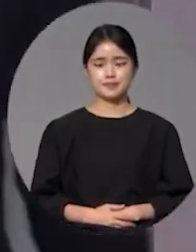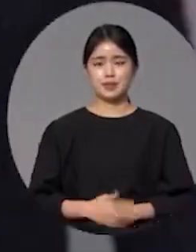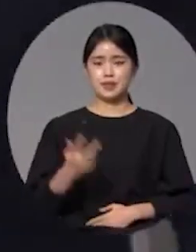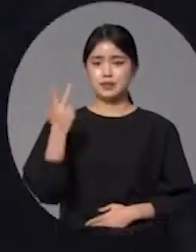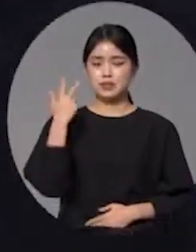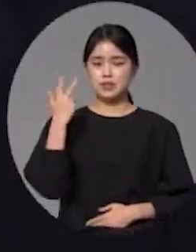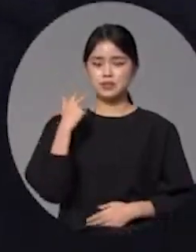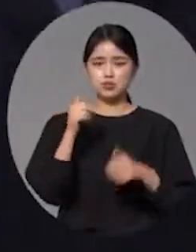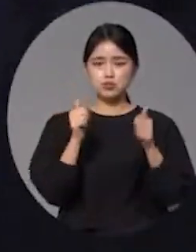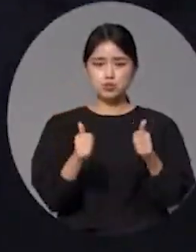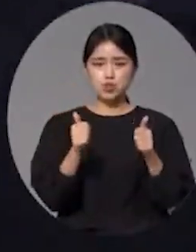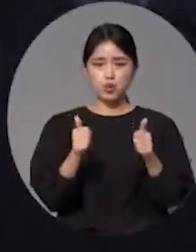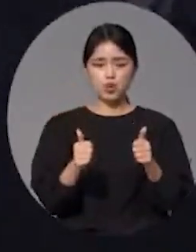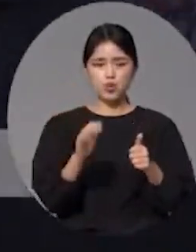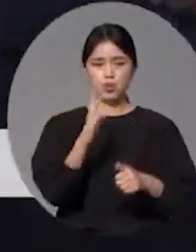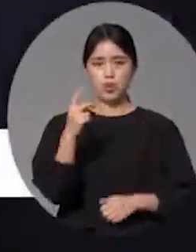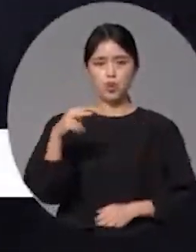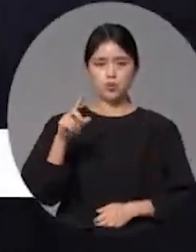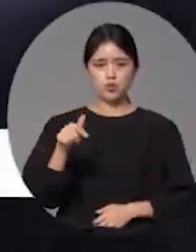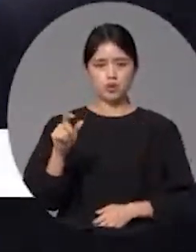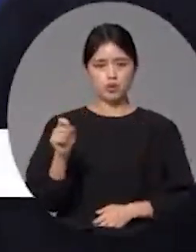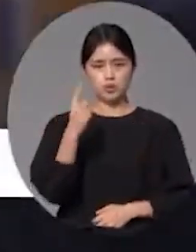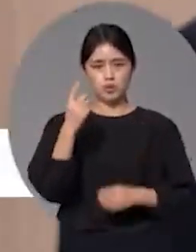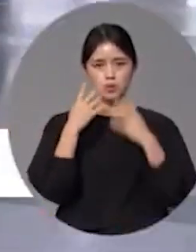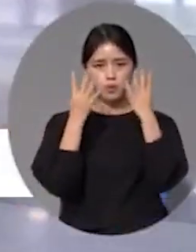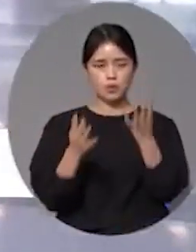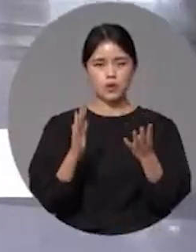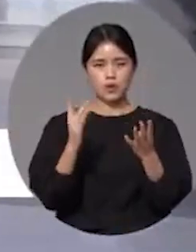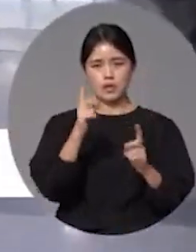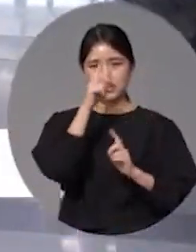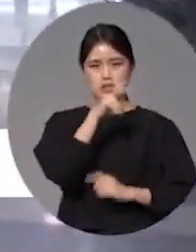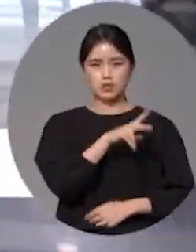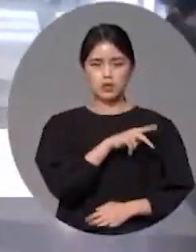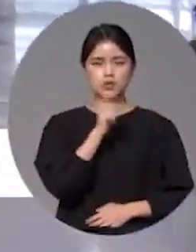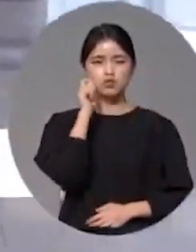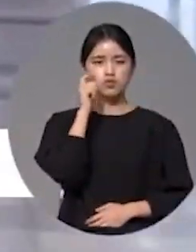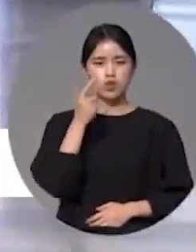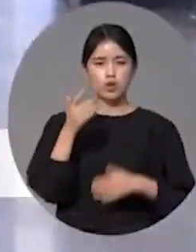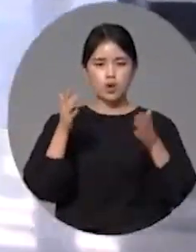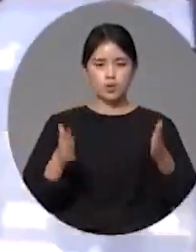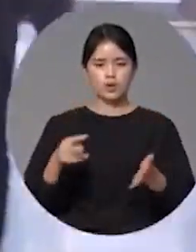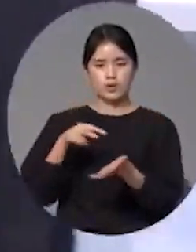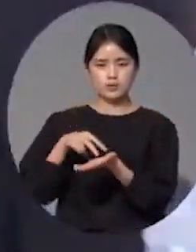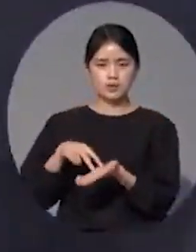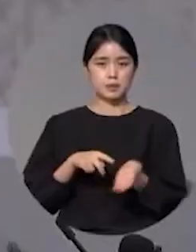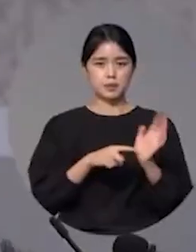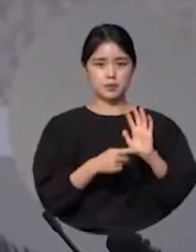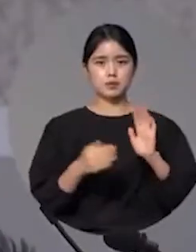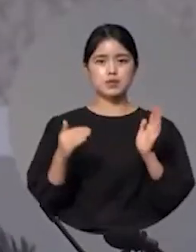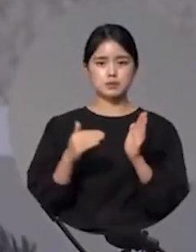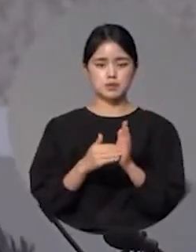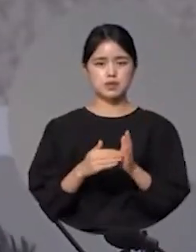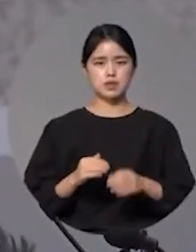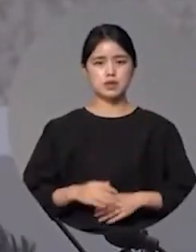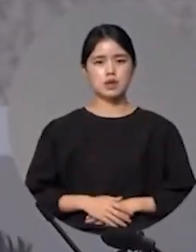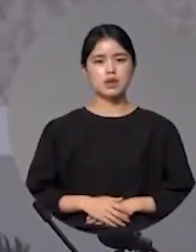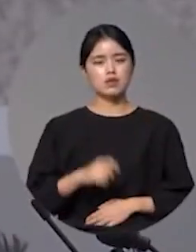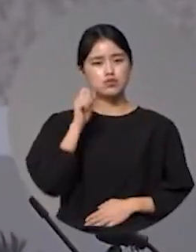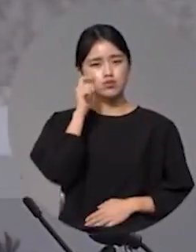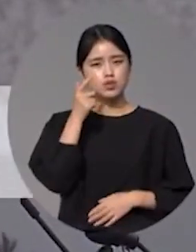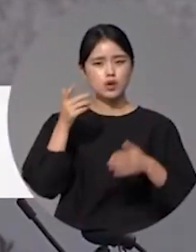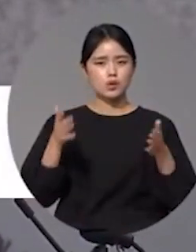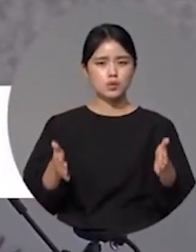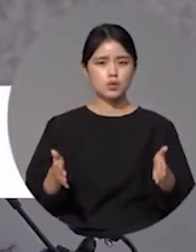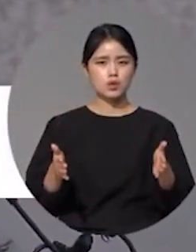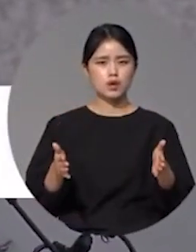지난주 법원의 직권 보석으로 풀려난 이상직 의원 이 6개월 만에 입장을 정리해 놨습니다 그리고 6개월 또한